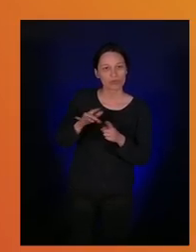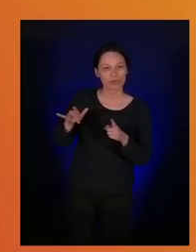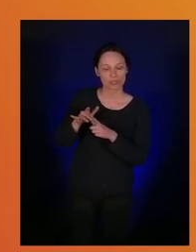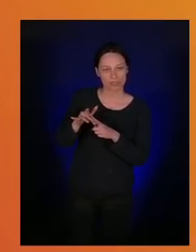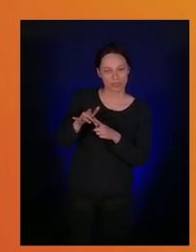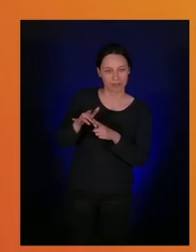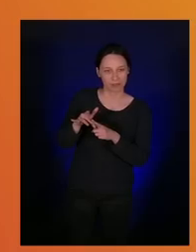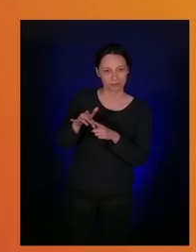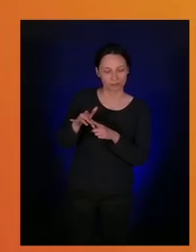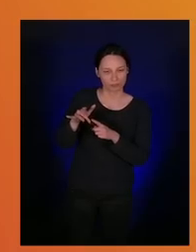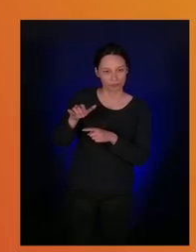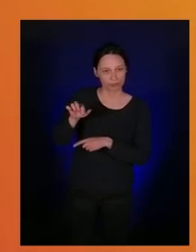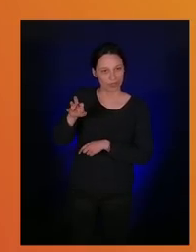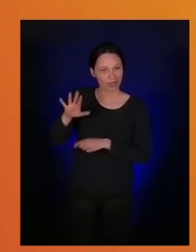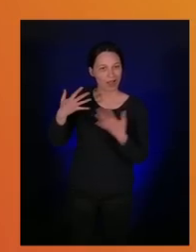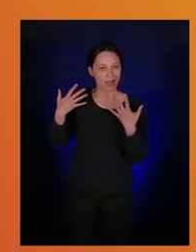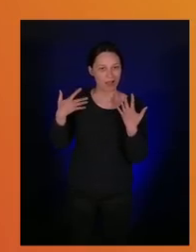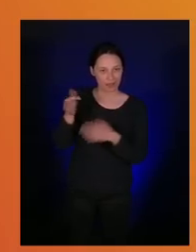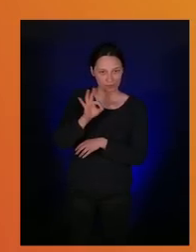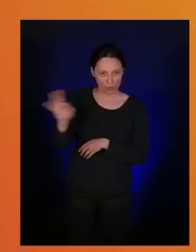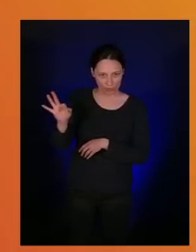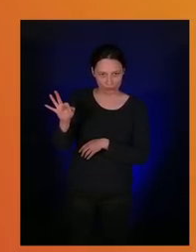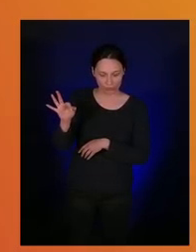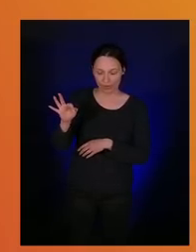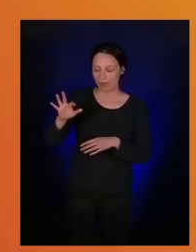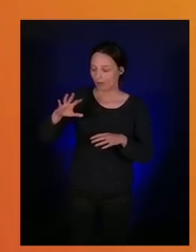sa représentativité qu'elle avait perdue en mars 2019.